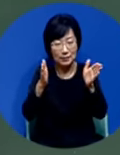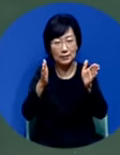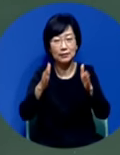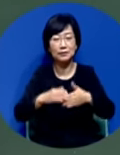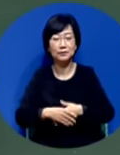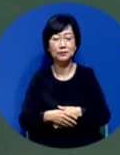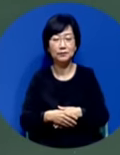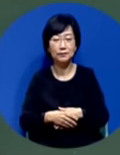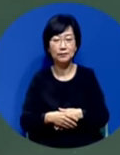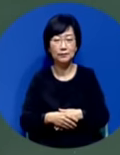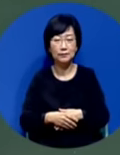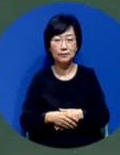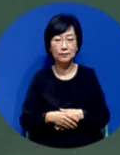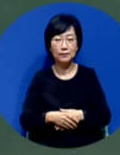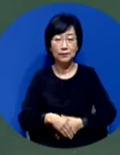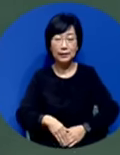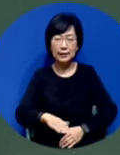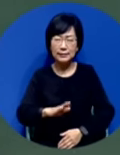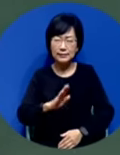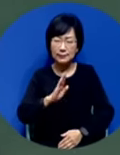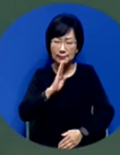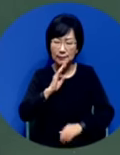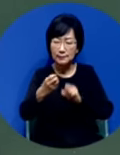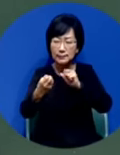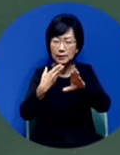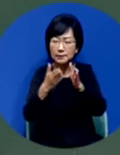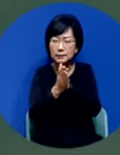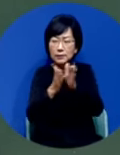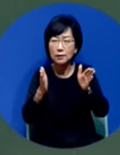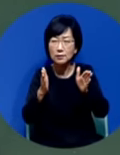真正的应允呢就是从这个时候开始的。 그래, 정말 응답은 이삭에서부터 시작이 되죠.